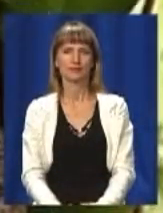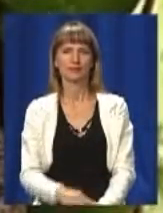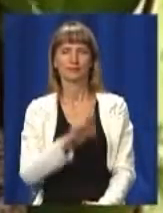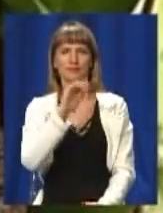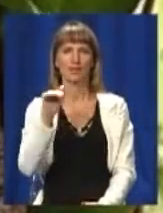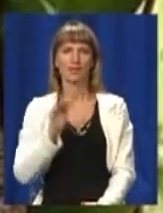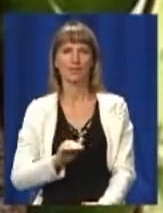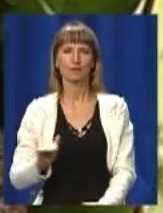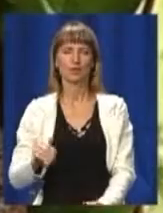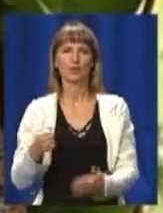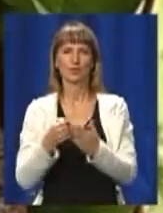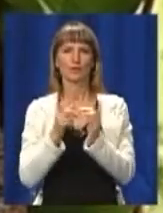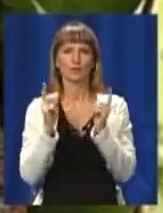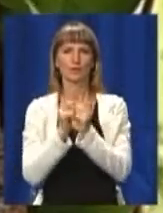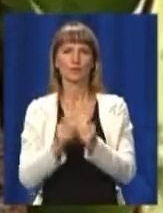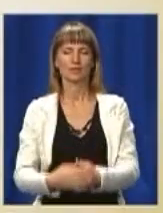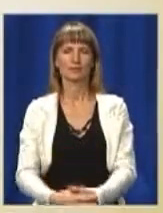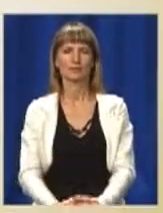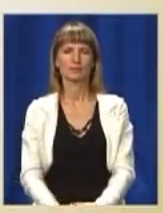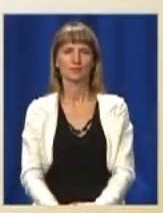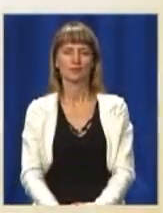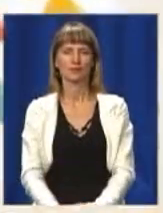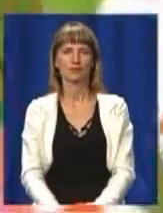Бувайте, малята, до побачення!